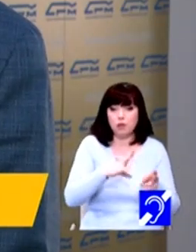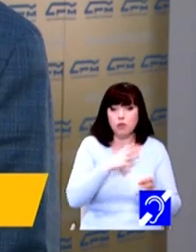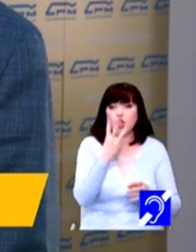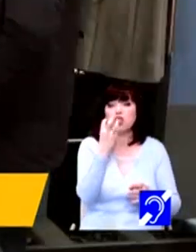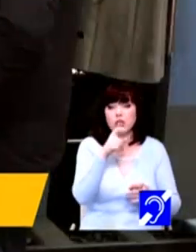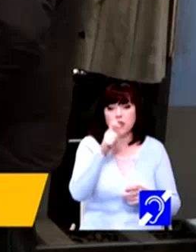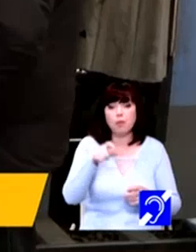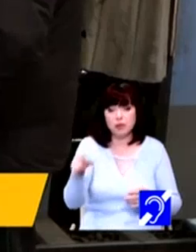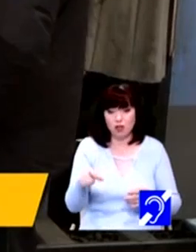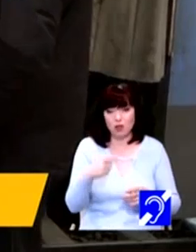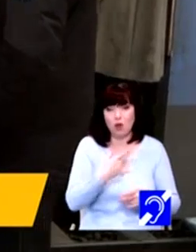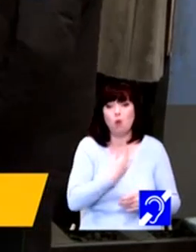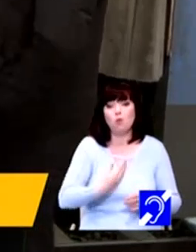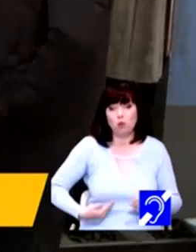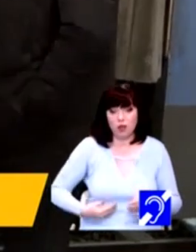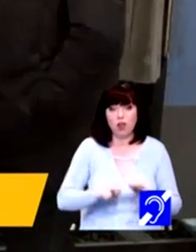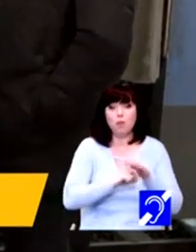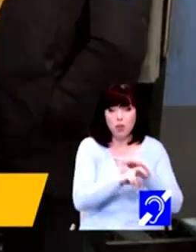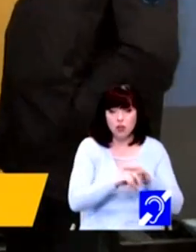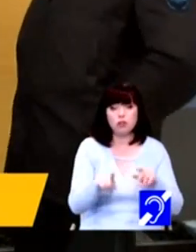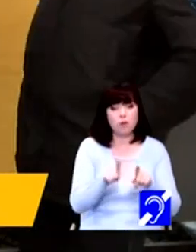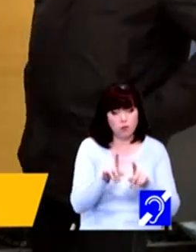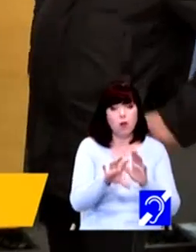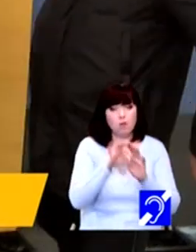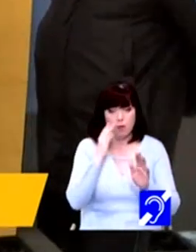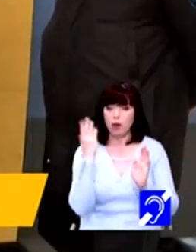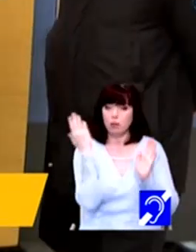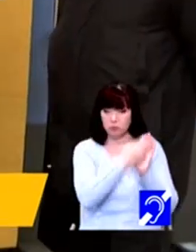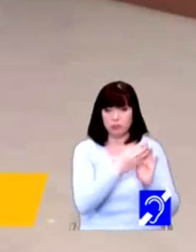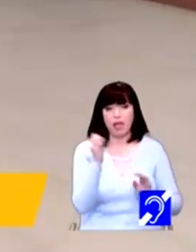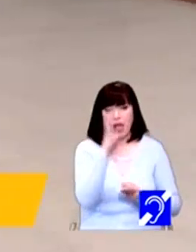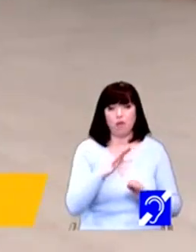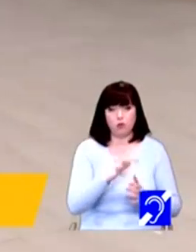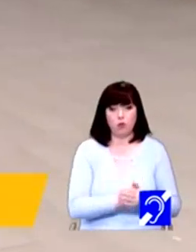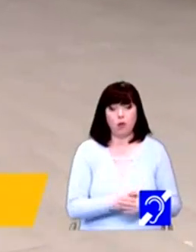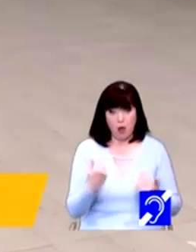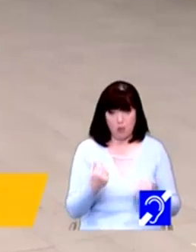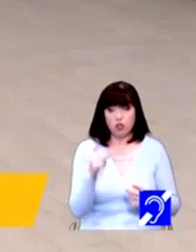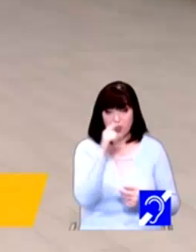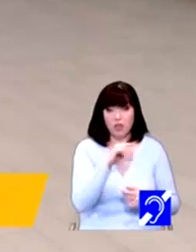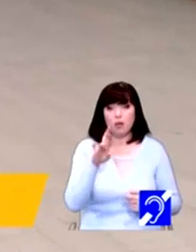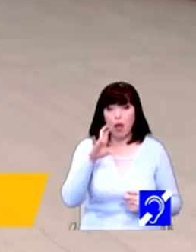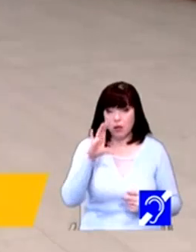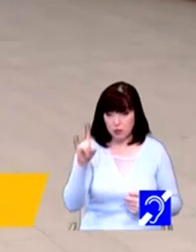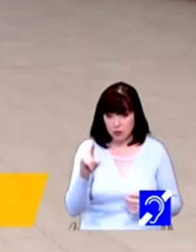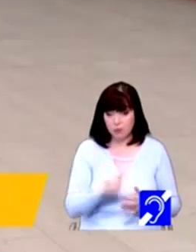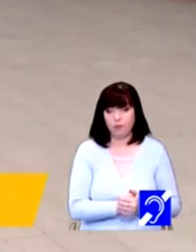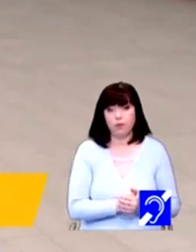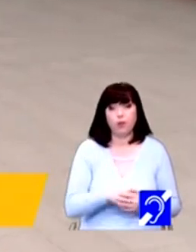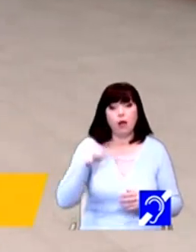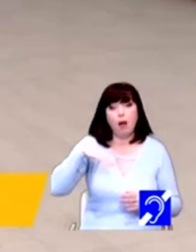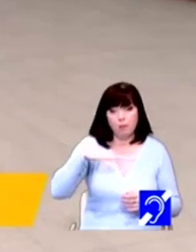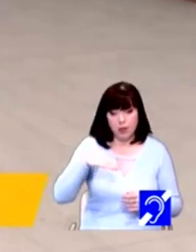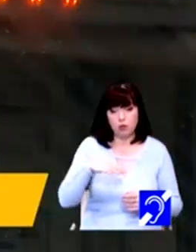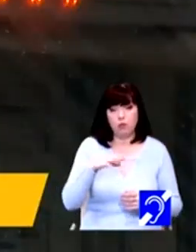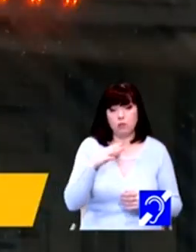de pasageri. Refugiații continuă să aleagă calea spre Uniunea Europeană. Noi acum едем на Ясы, вот, а потом